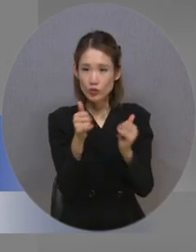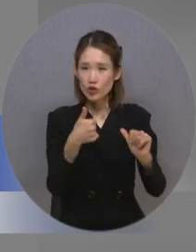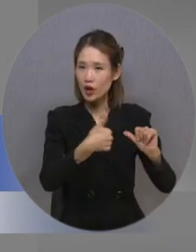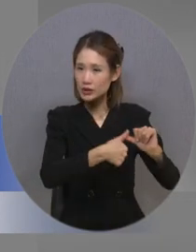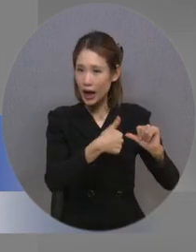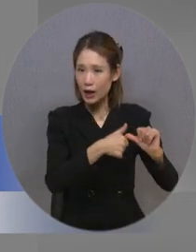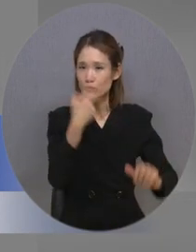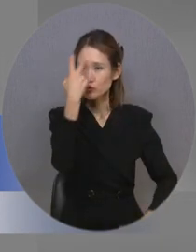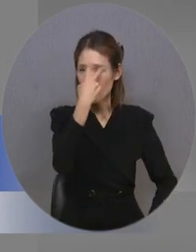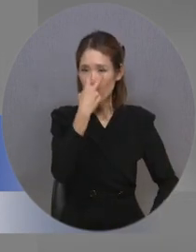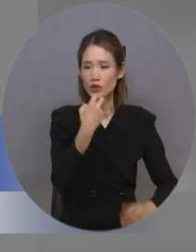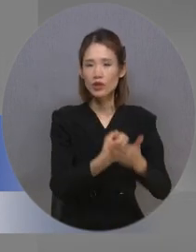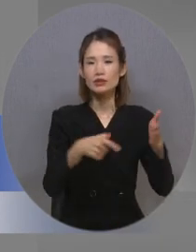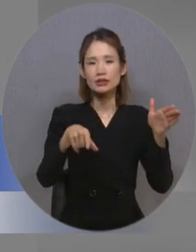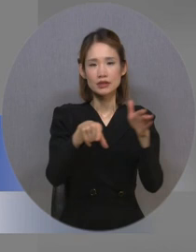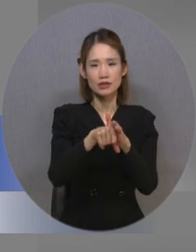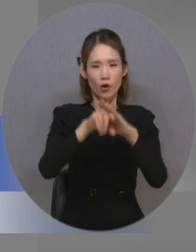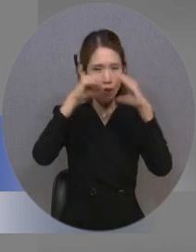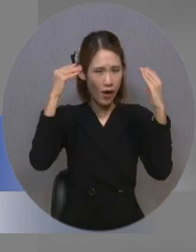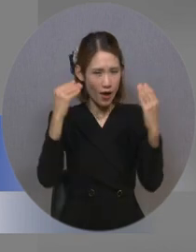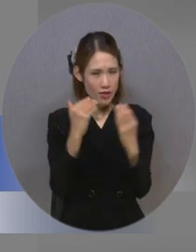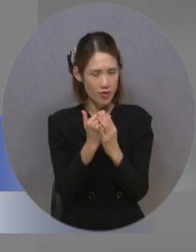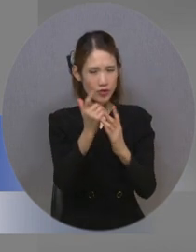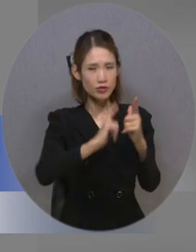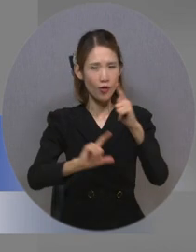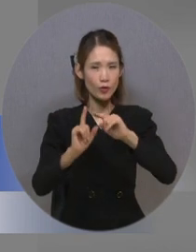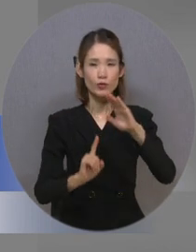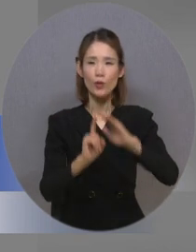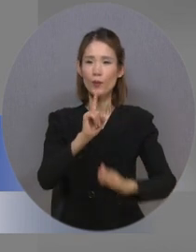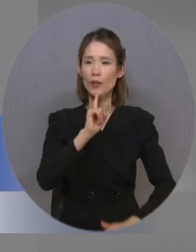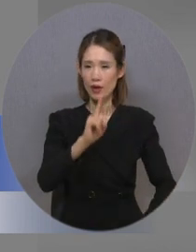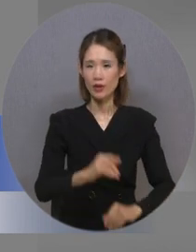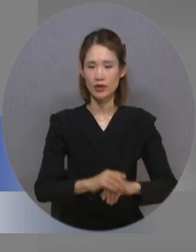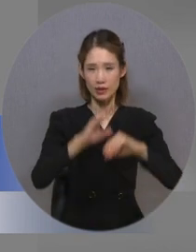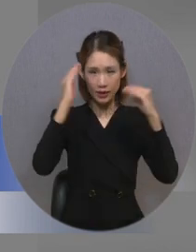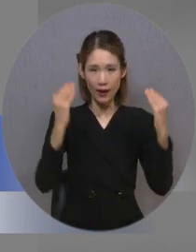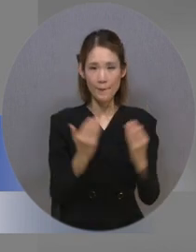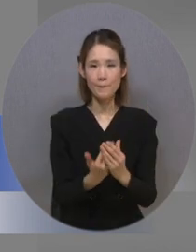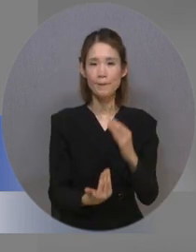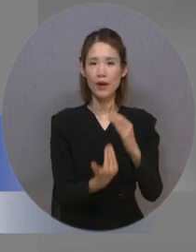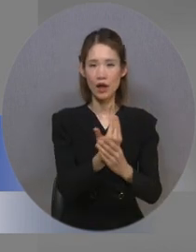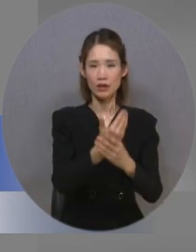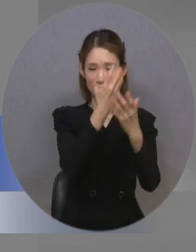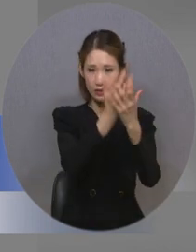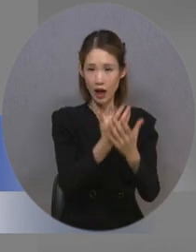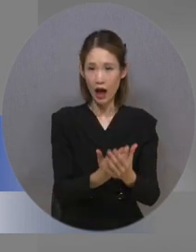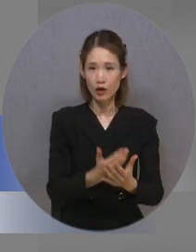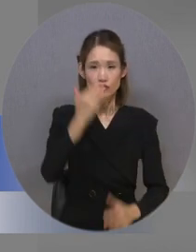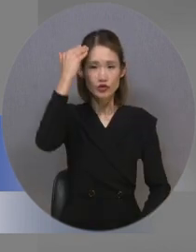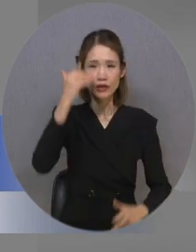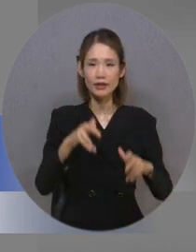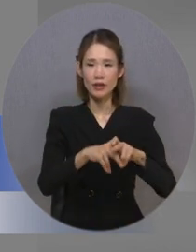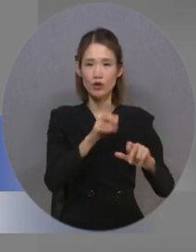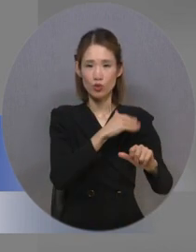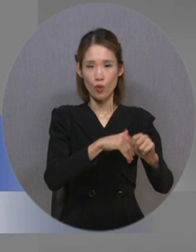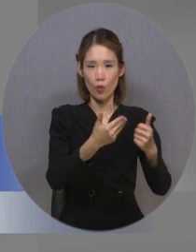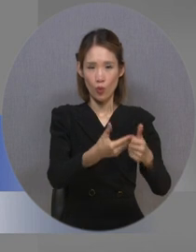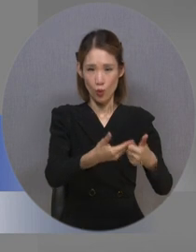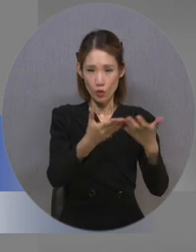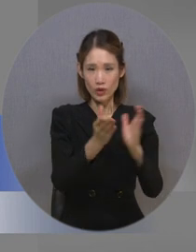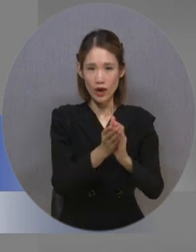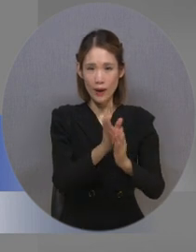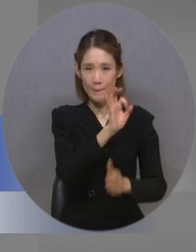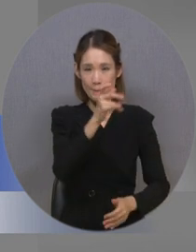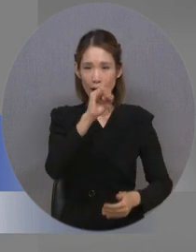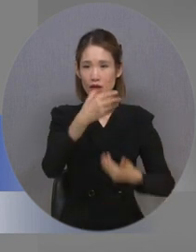거쳐 신뢰도와 완성도를 높였다고 합니다 이번에 개발된 자료는 한국장애인고용공단 홈페이지를 통해 파일을